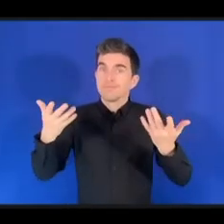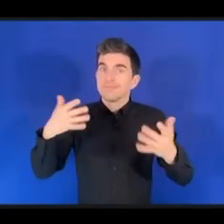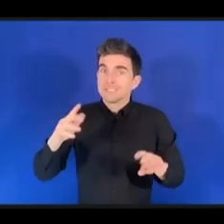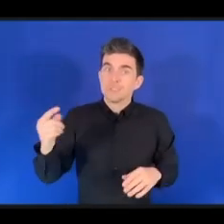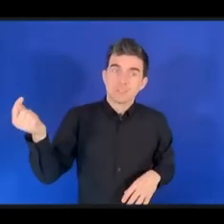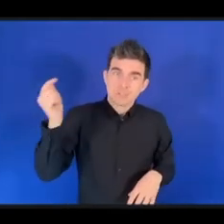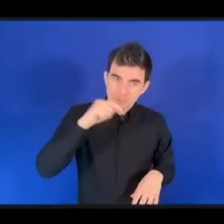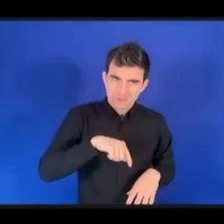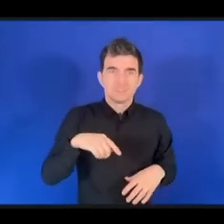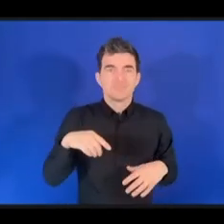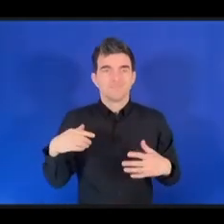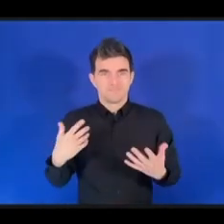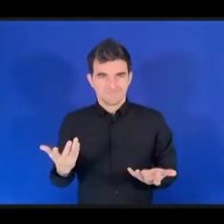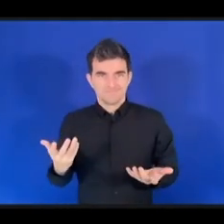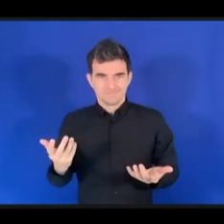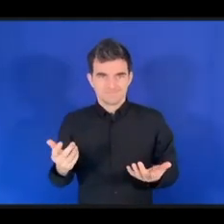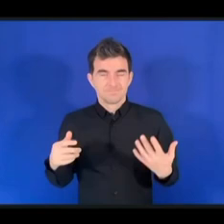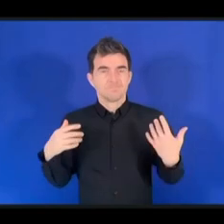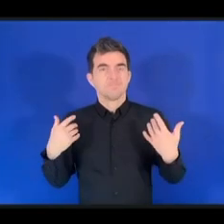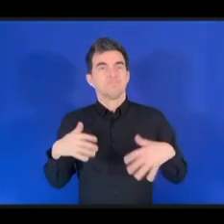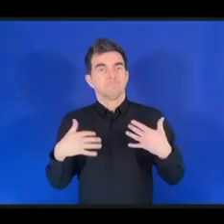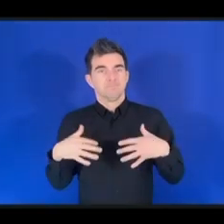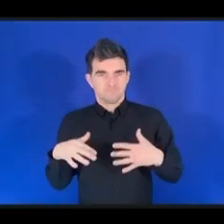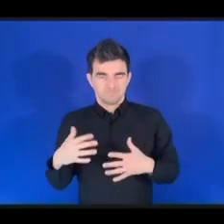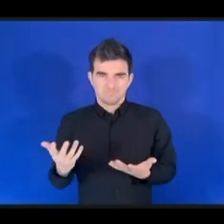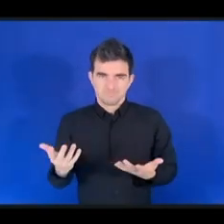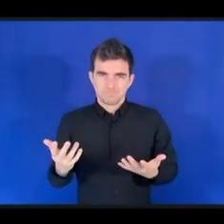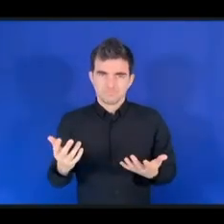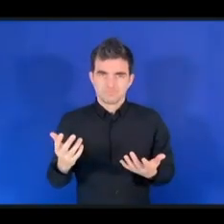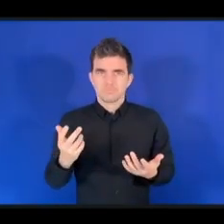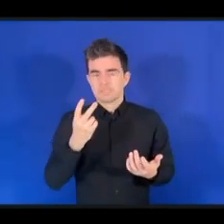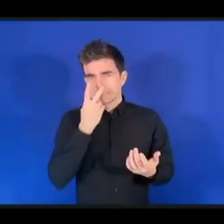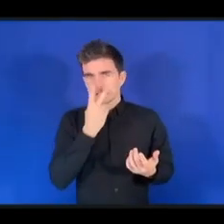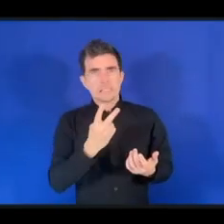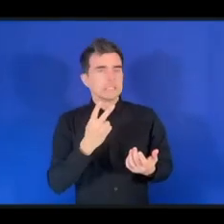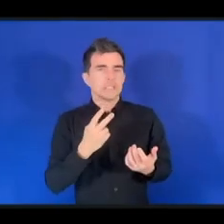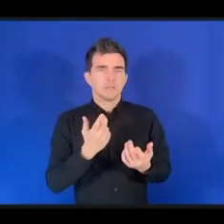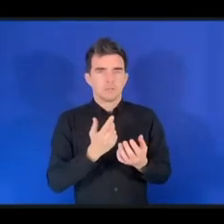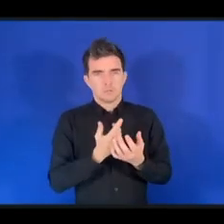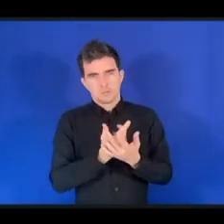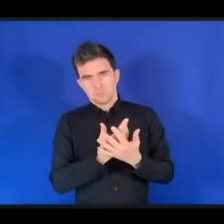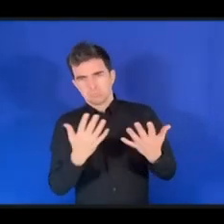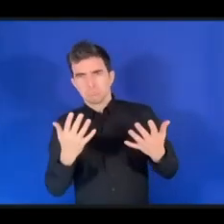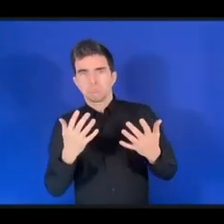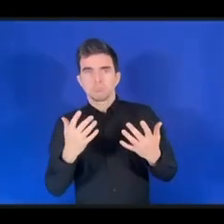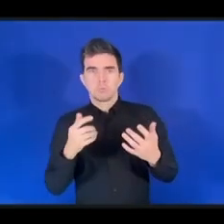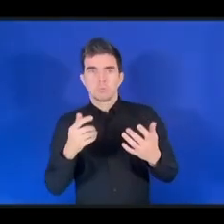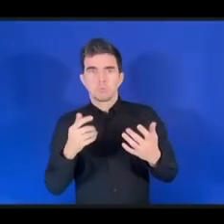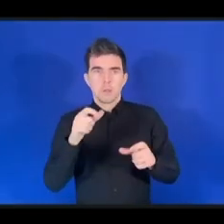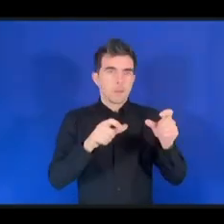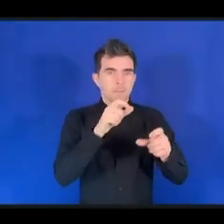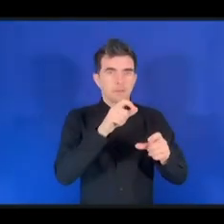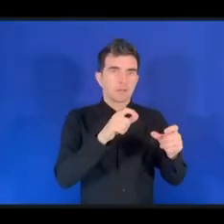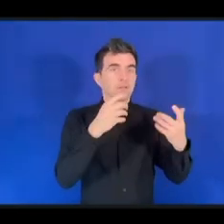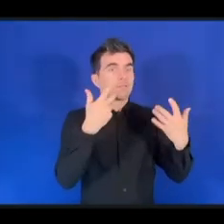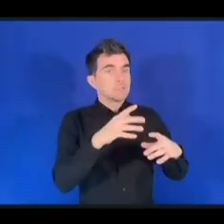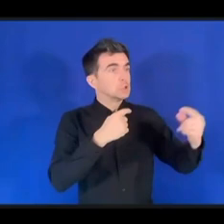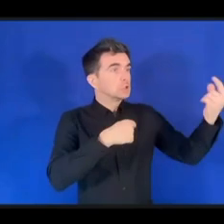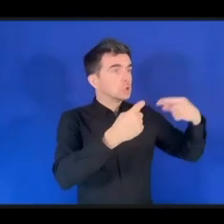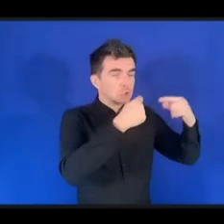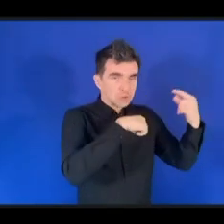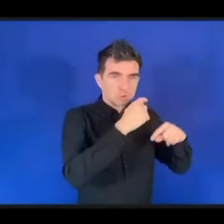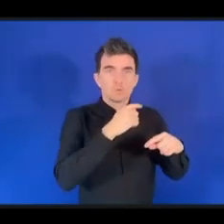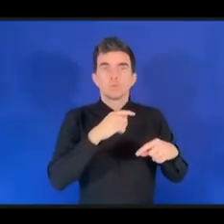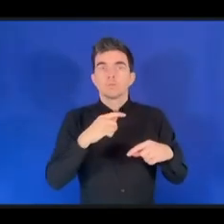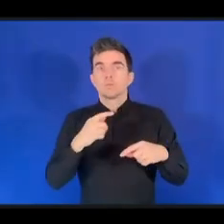50%的到京都来的旅游者呢 都是回头客，很